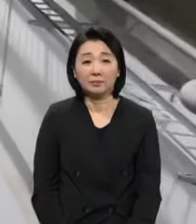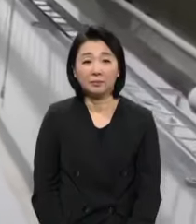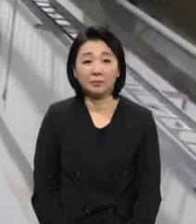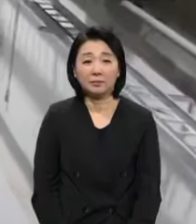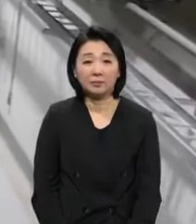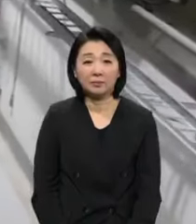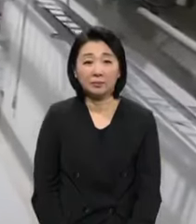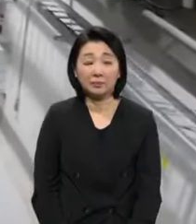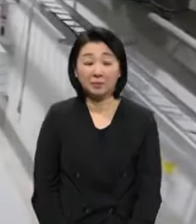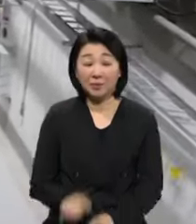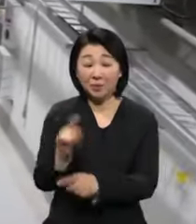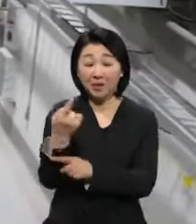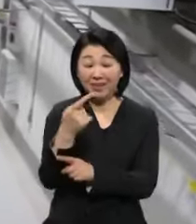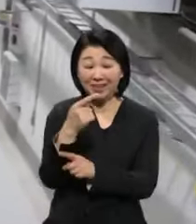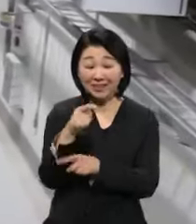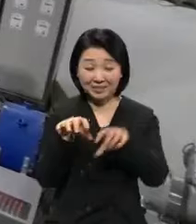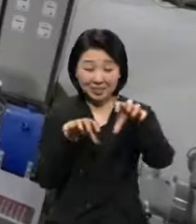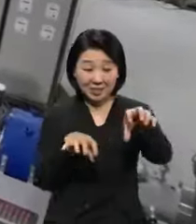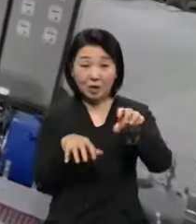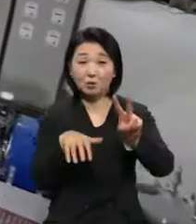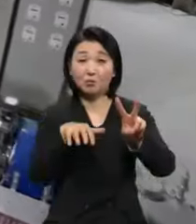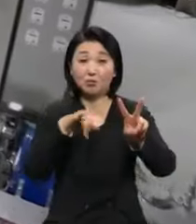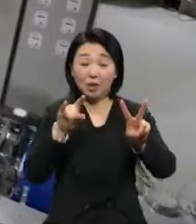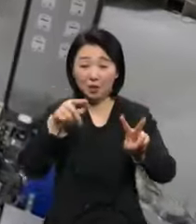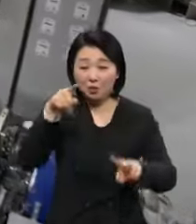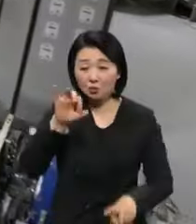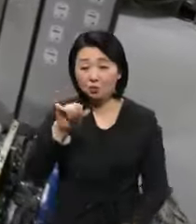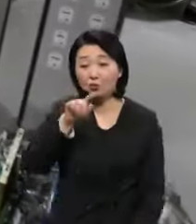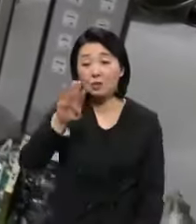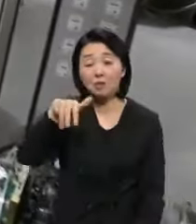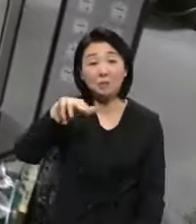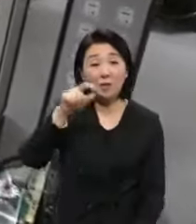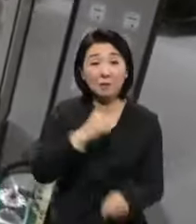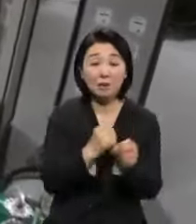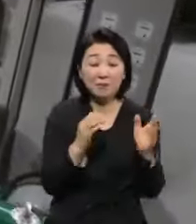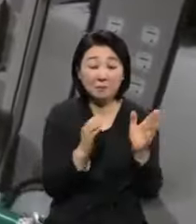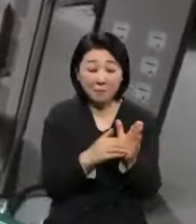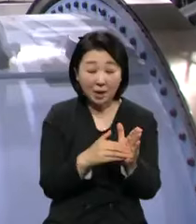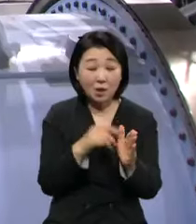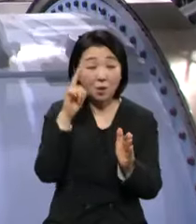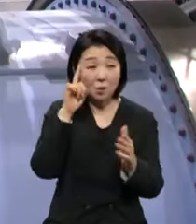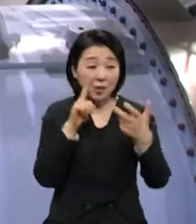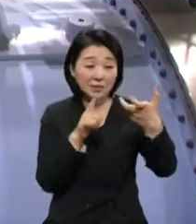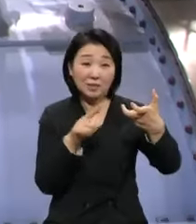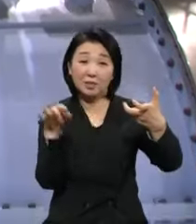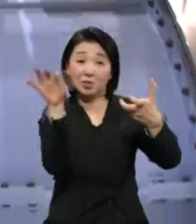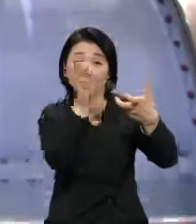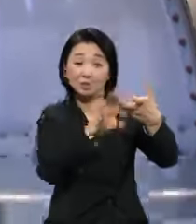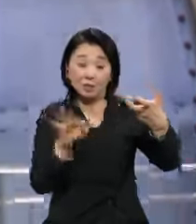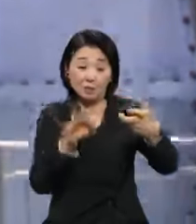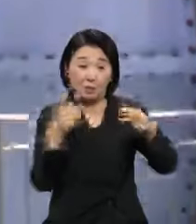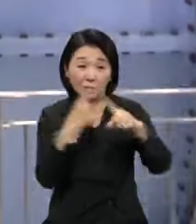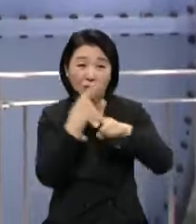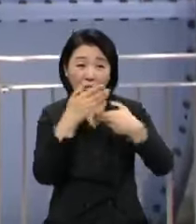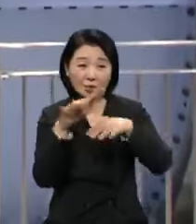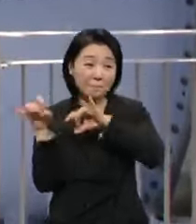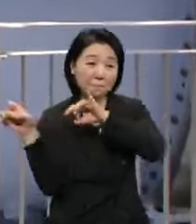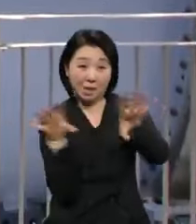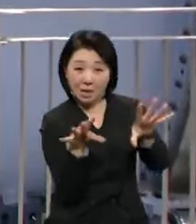테니스장 2개 규모의 장비에서 중입자를 만들어냅니다. 이걸 빛의 속도의 70% 수준으로 치료실에 빠르게